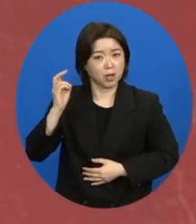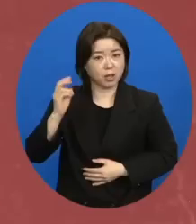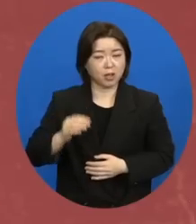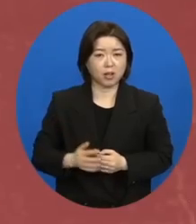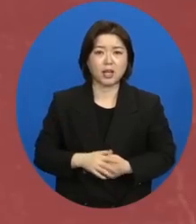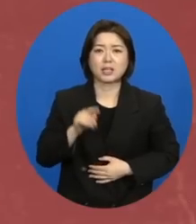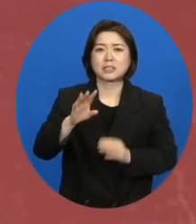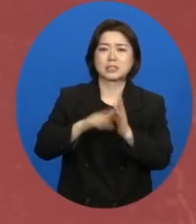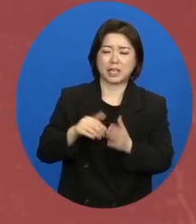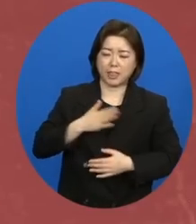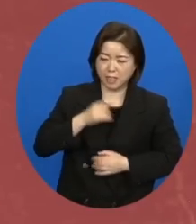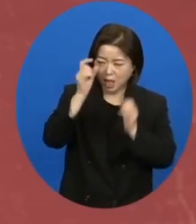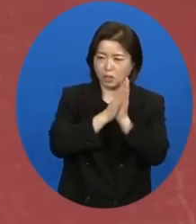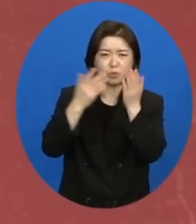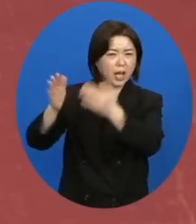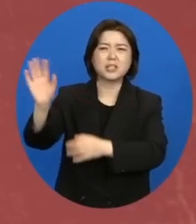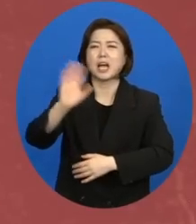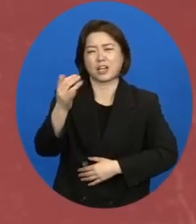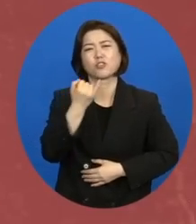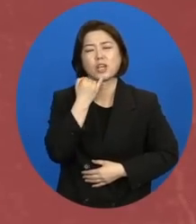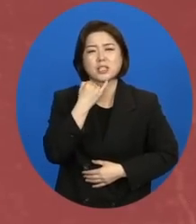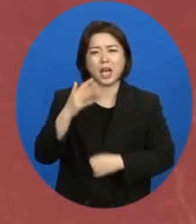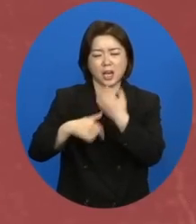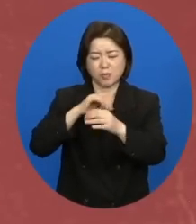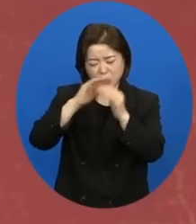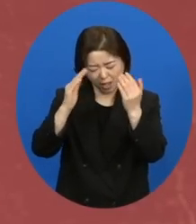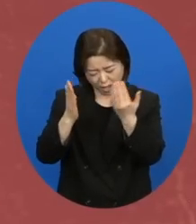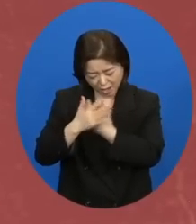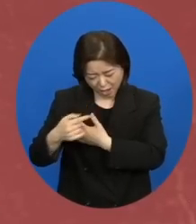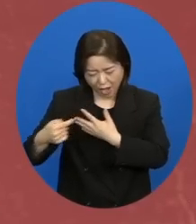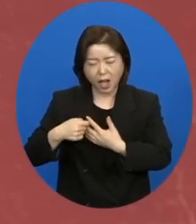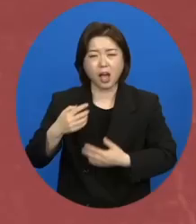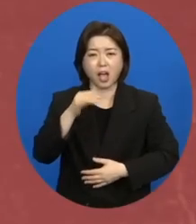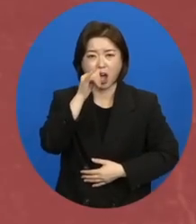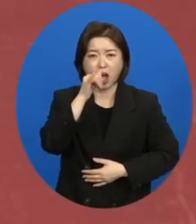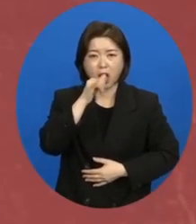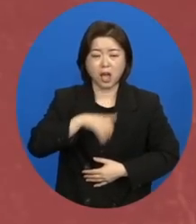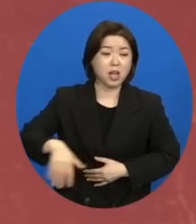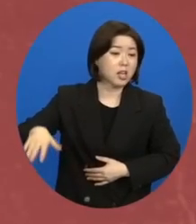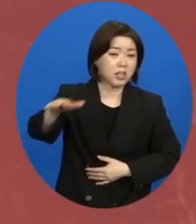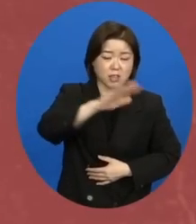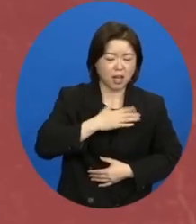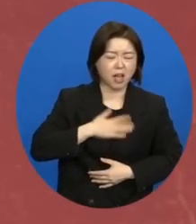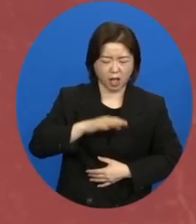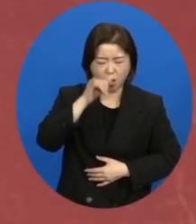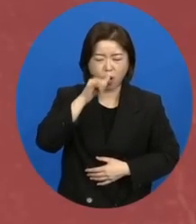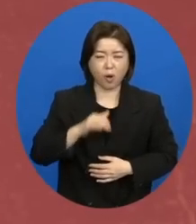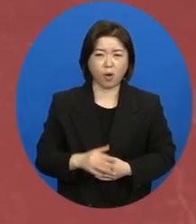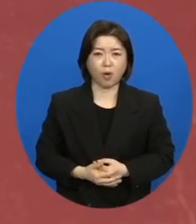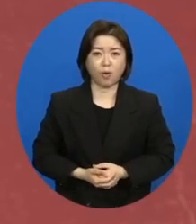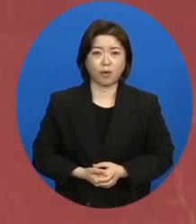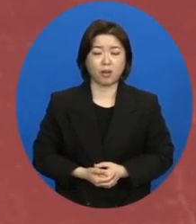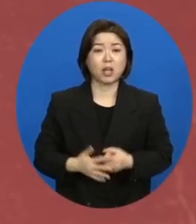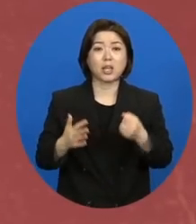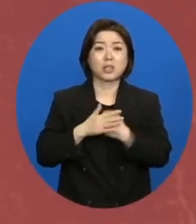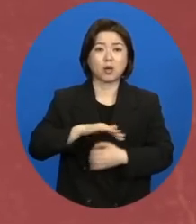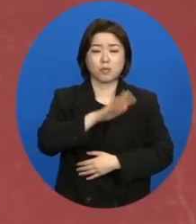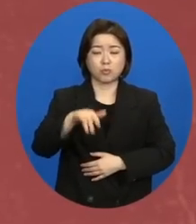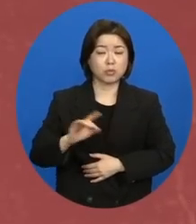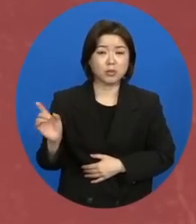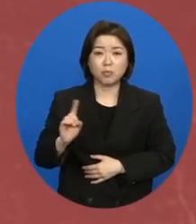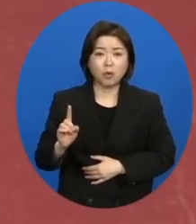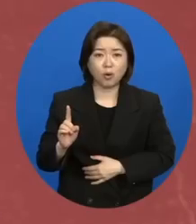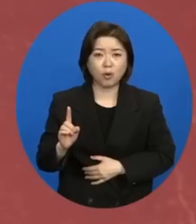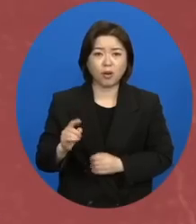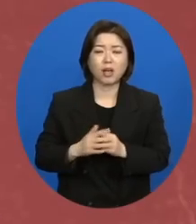내 기도하지 않아도 돼요. 하나님 다 알고 계시기 때문에 다 아신다고. 그러니까 우리는 뭐만 하면